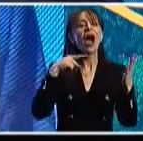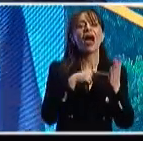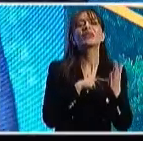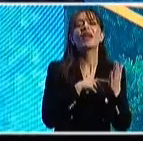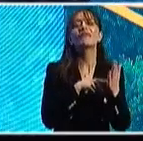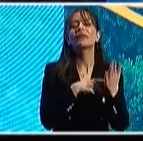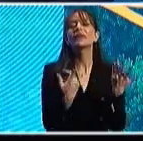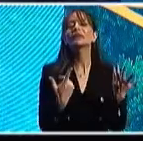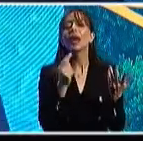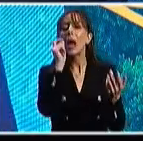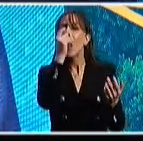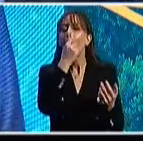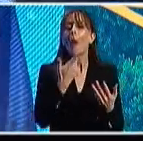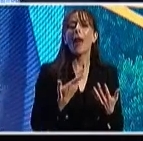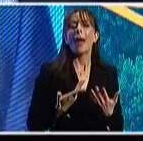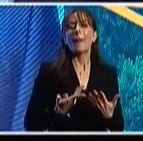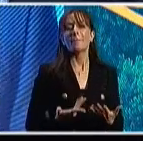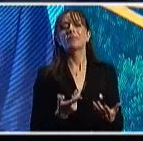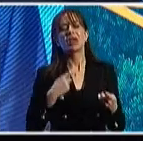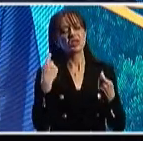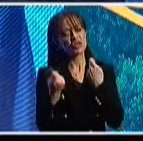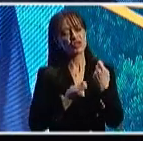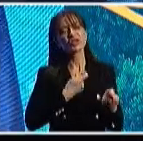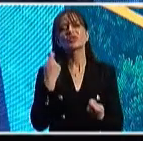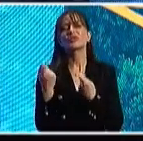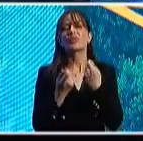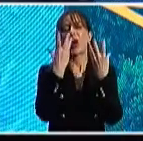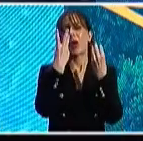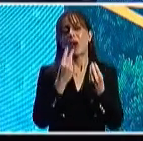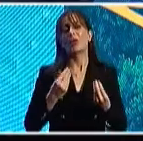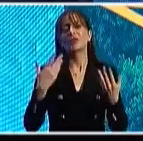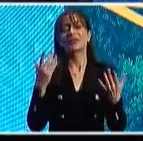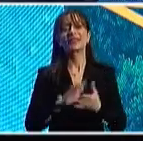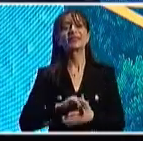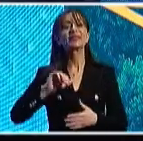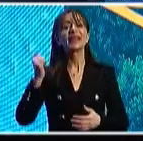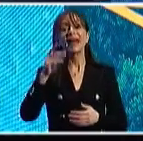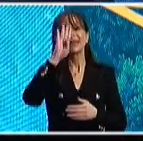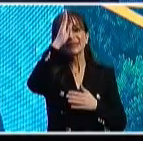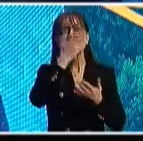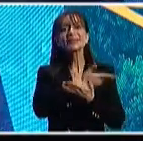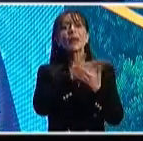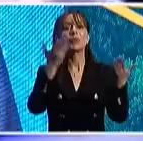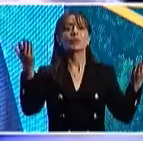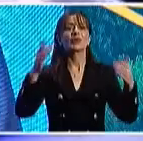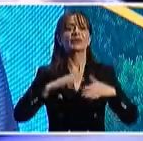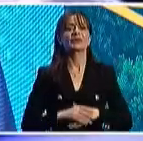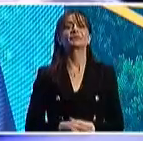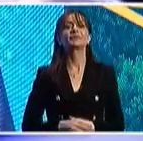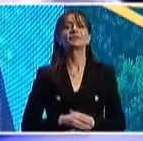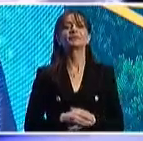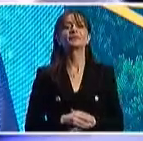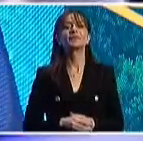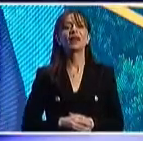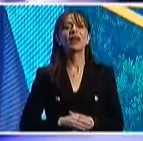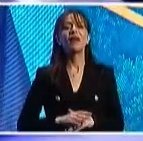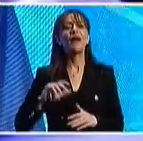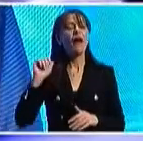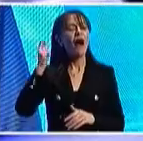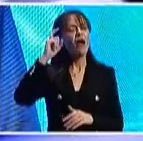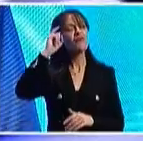adına önemli bir çalışma olacaktır. Değerli İstanbullular, her fikir zamanı